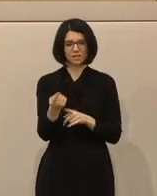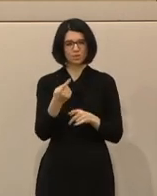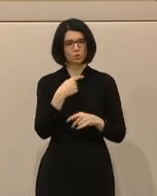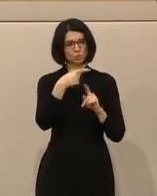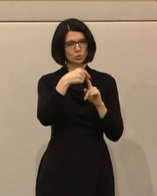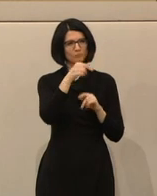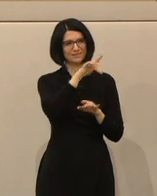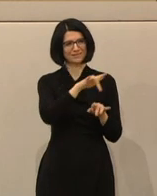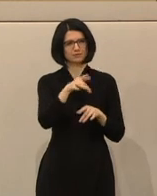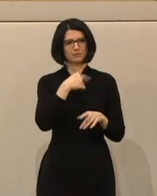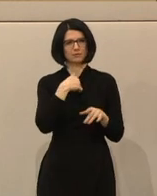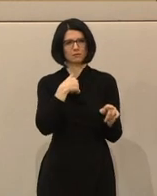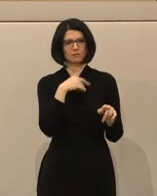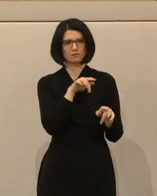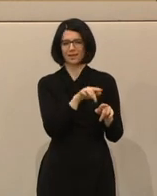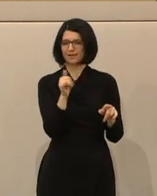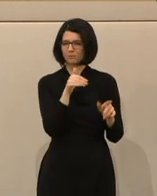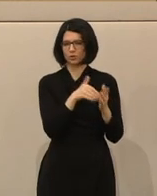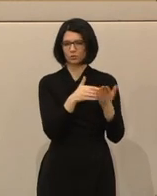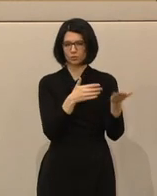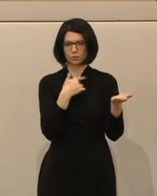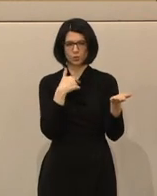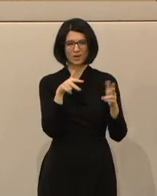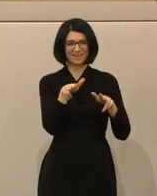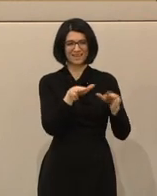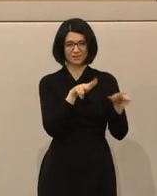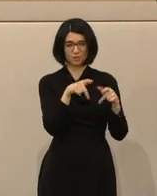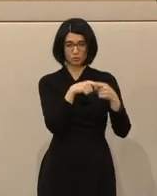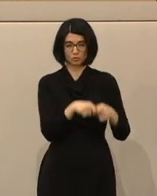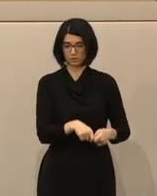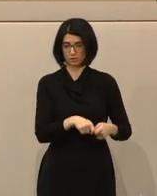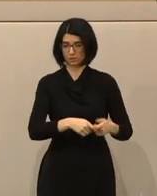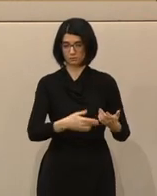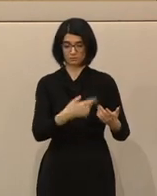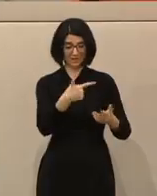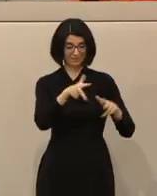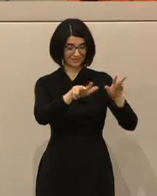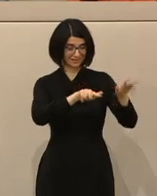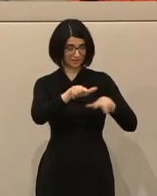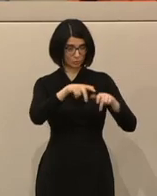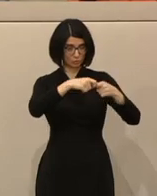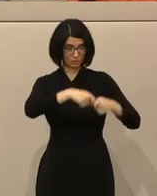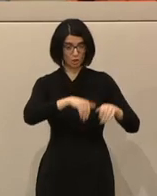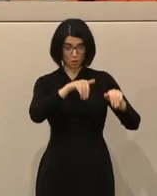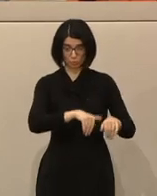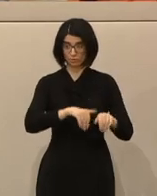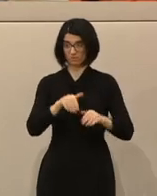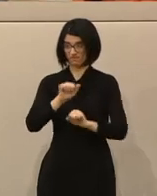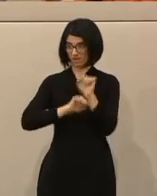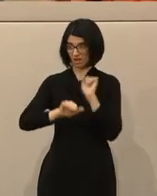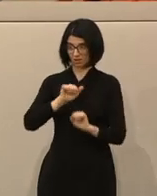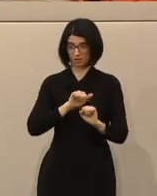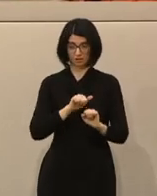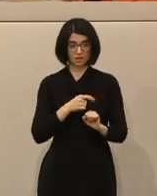Staatsanwaltschaft bei einem Regierungsmitglied haben. Und ein Regierungsmitglied muss damit